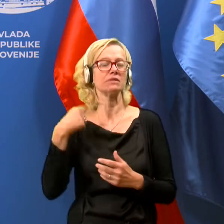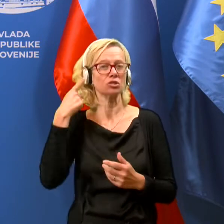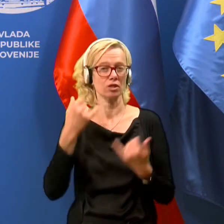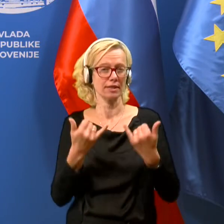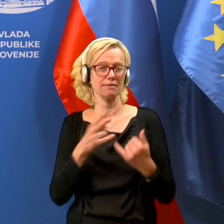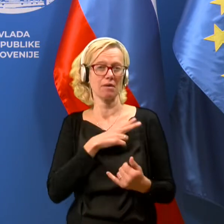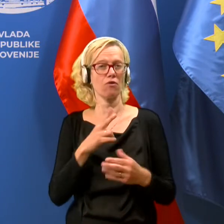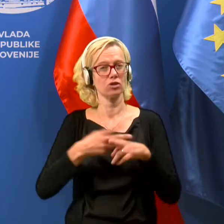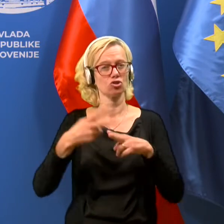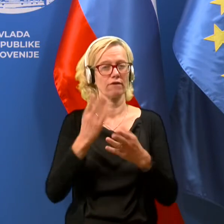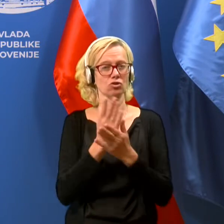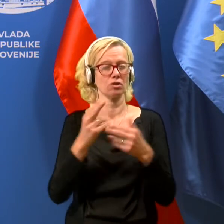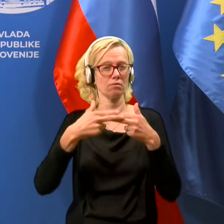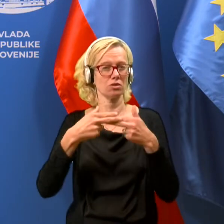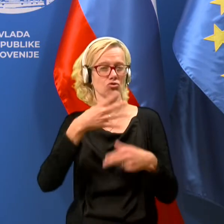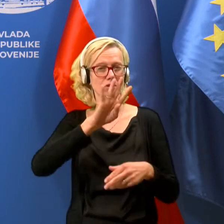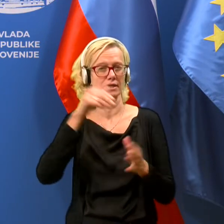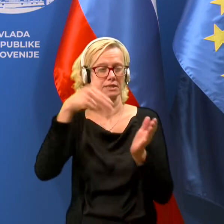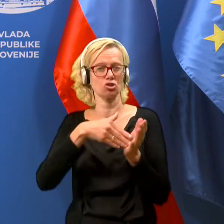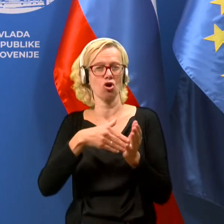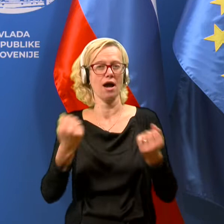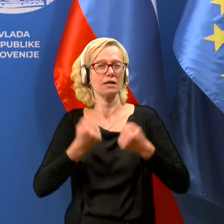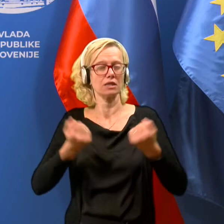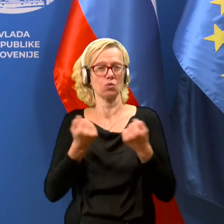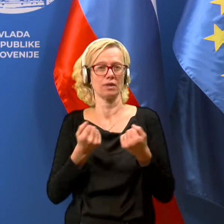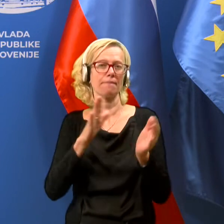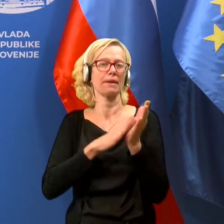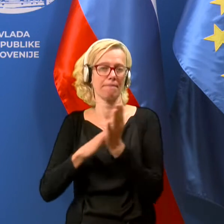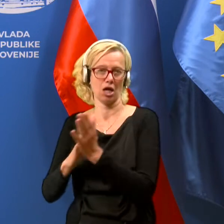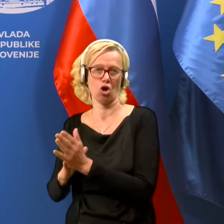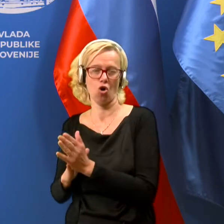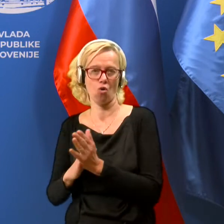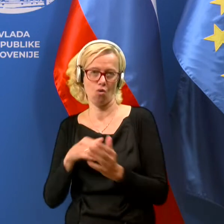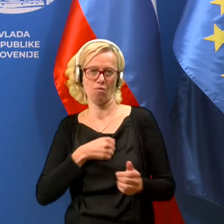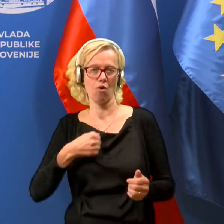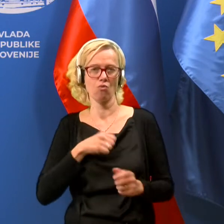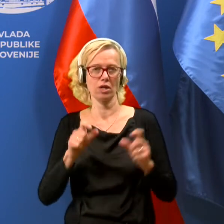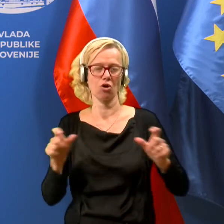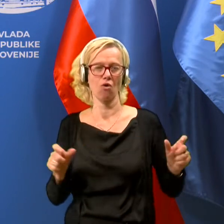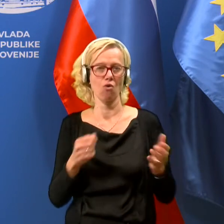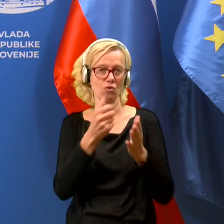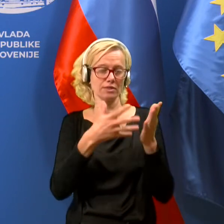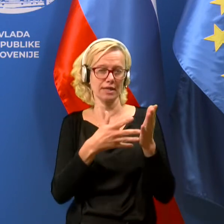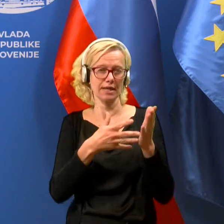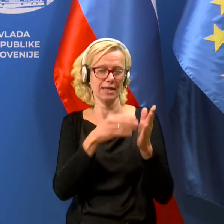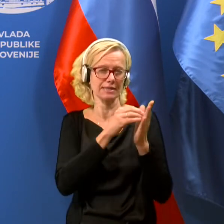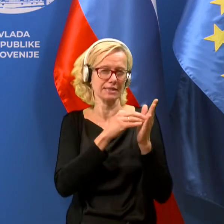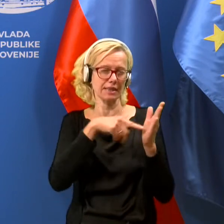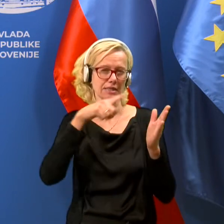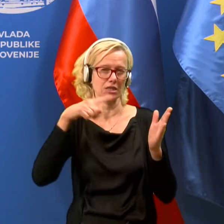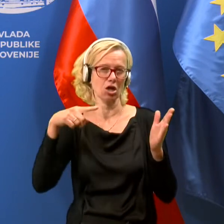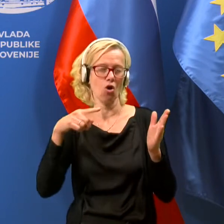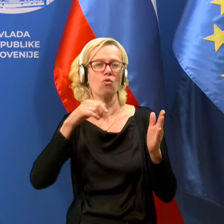danes v državi že blizu 14 tisoč aktivnih primerov. Ocene statistikov inštituta